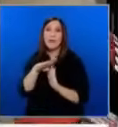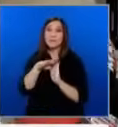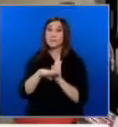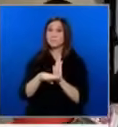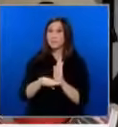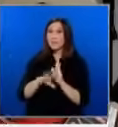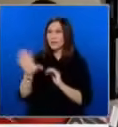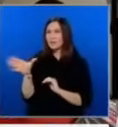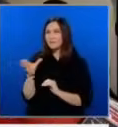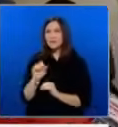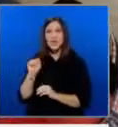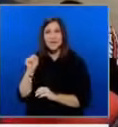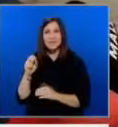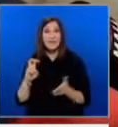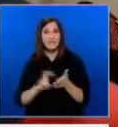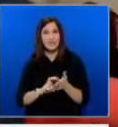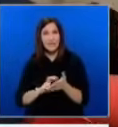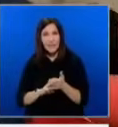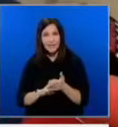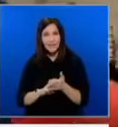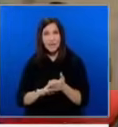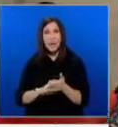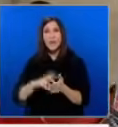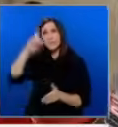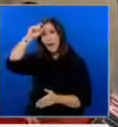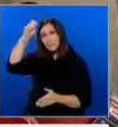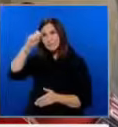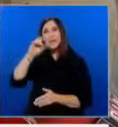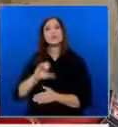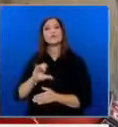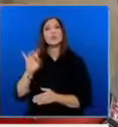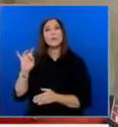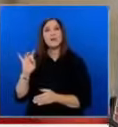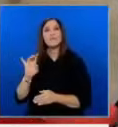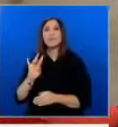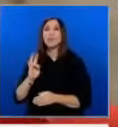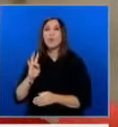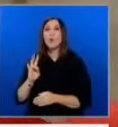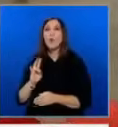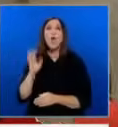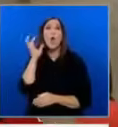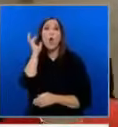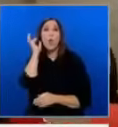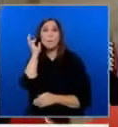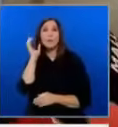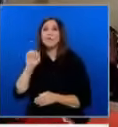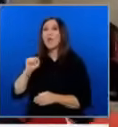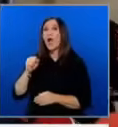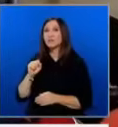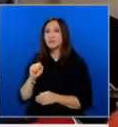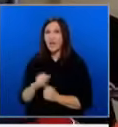списъка на всички касиери в енергетиката на мистър Кеш Румен Радев и на Николай Купринков,